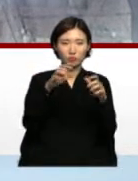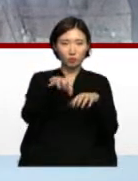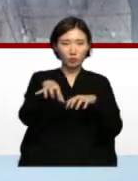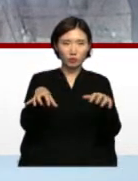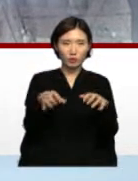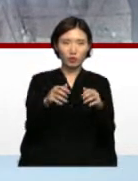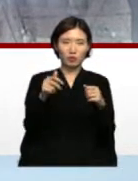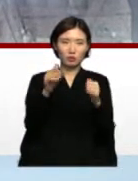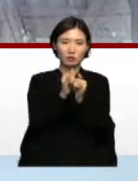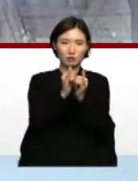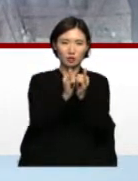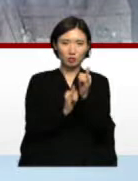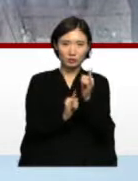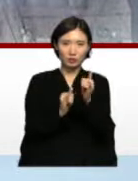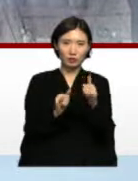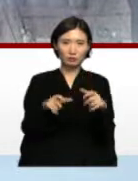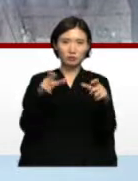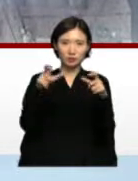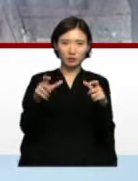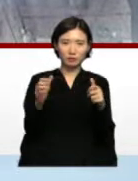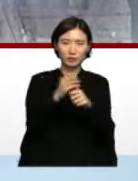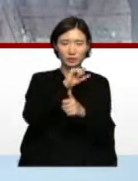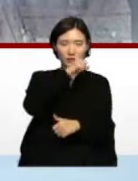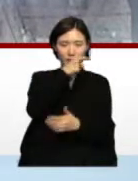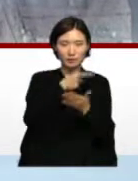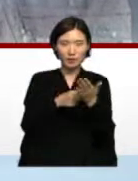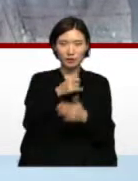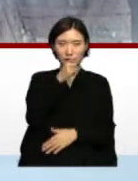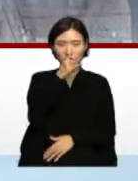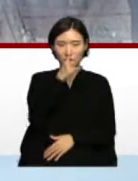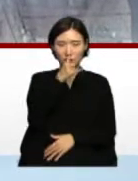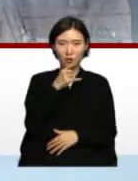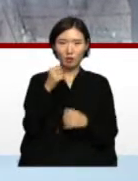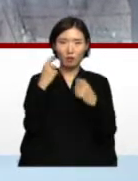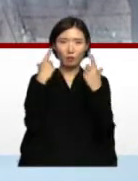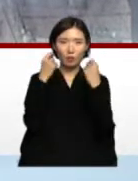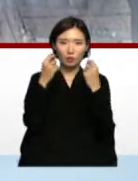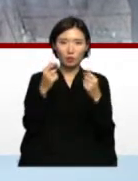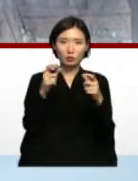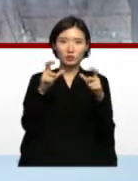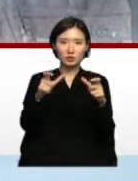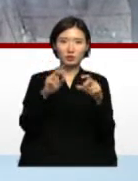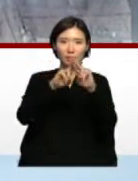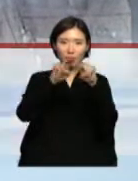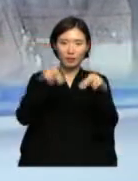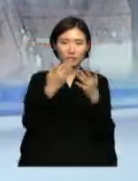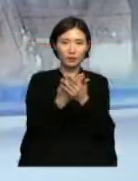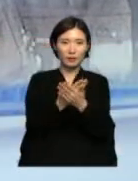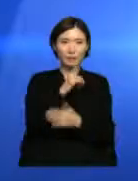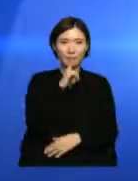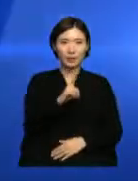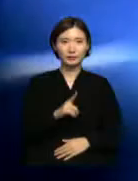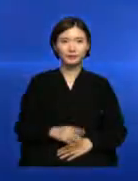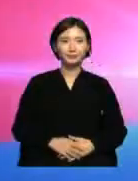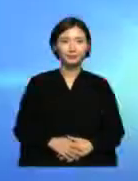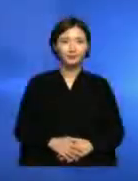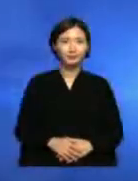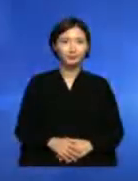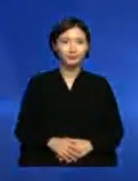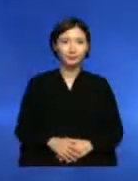지정돼 재산상의 피해를 입었다며 보존지역 지정 해제를 요구하고 있습니다. 서정암 기자입니다.